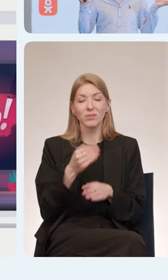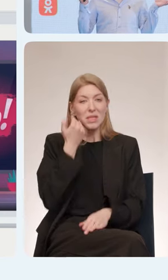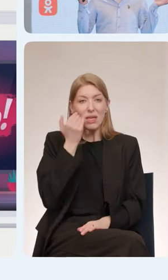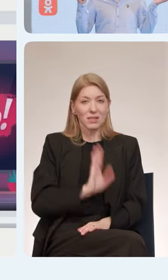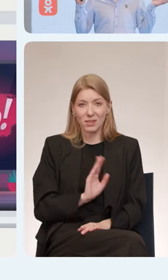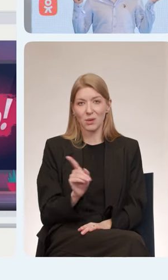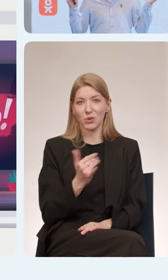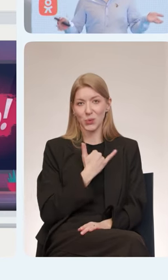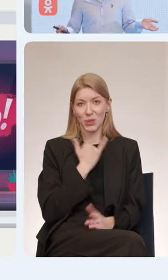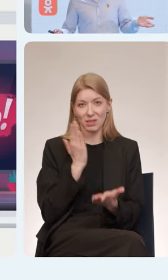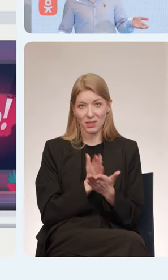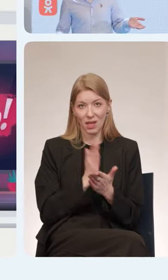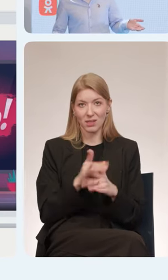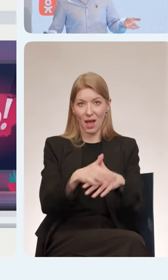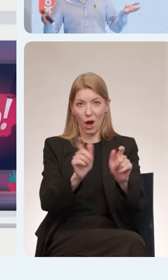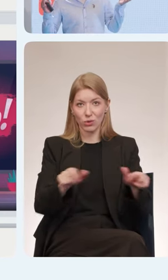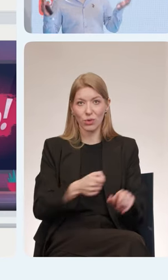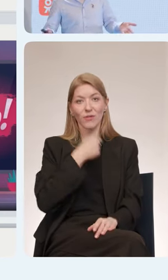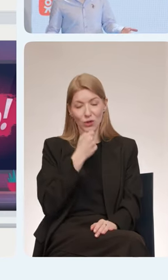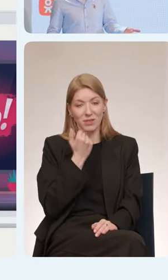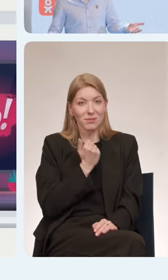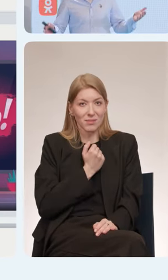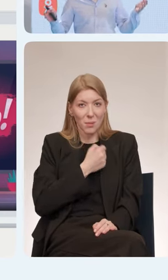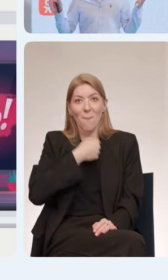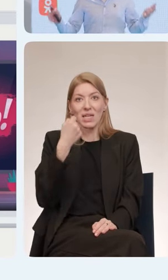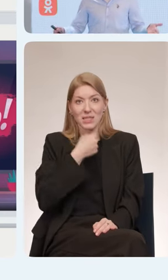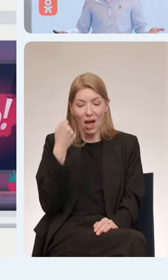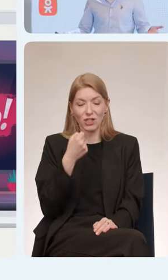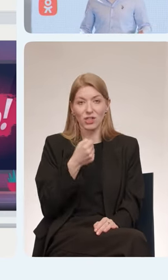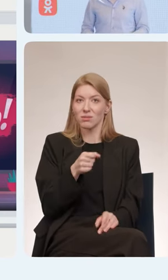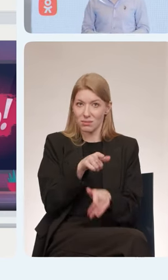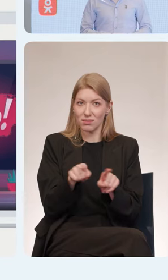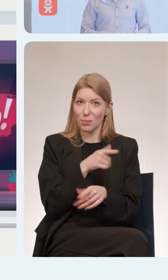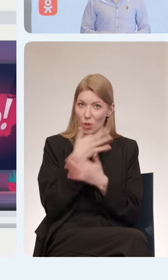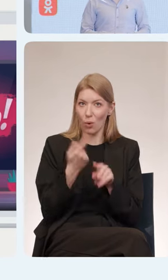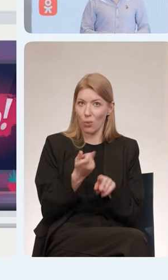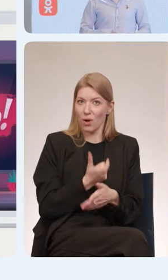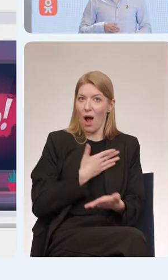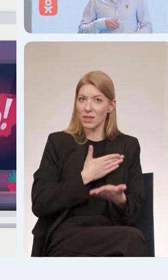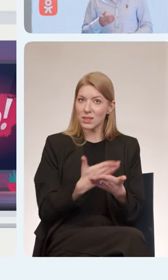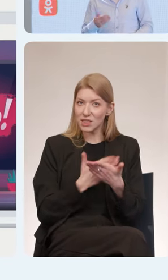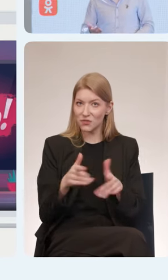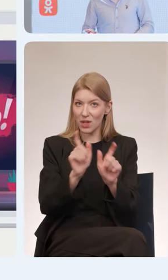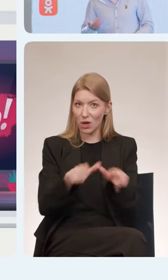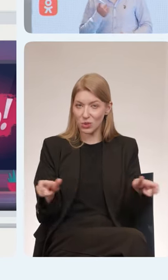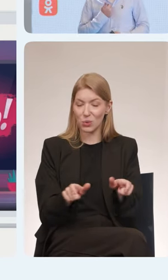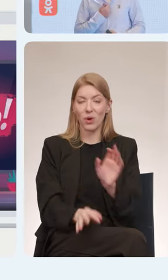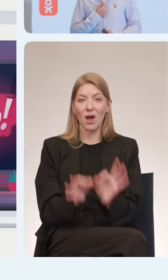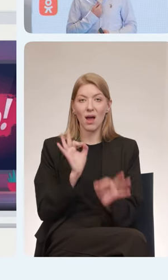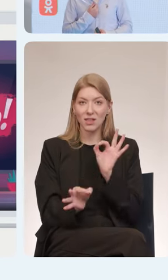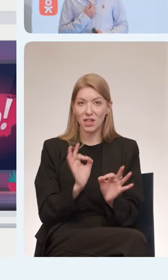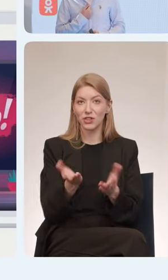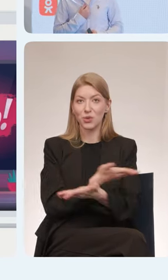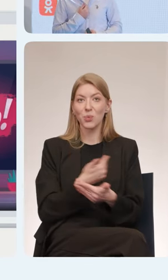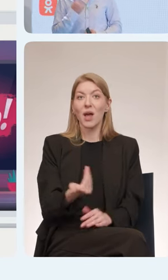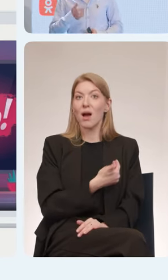что у нас есть аудитория старшего возраста, ее много, она очень активная. И, конечно же, мы